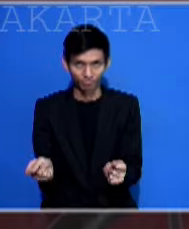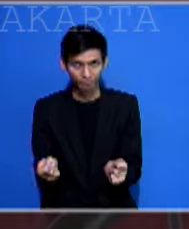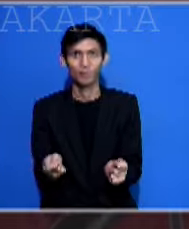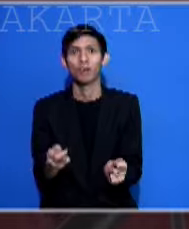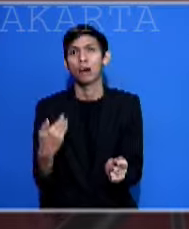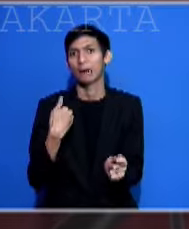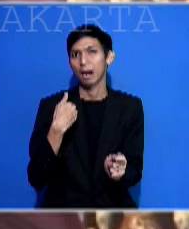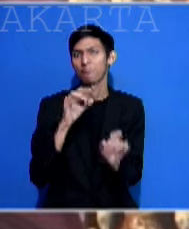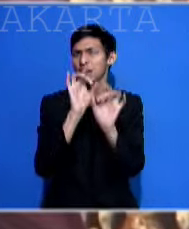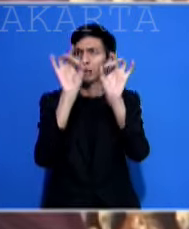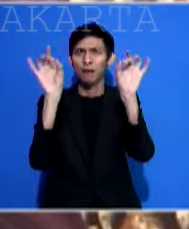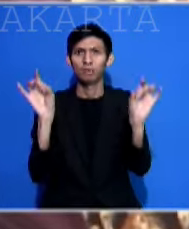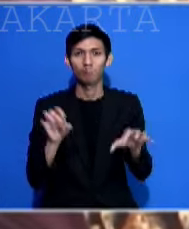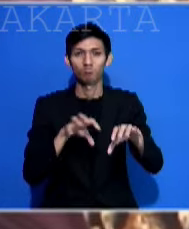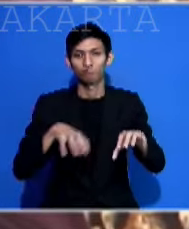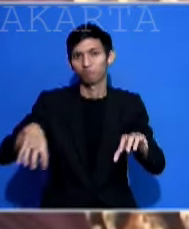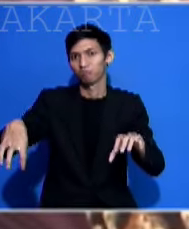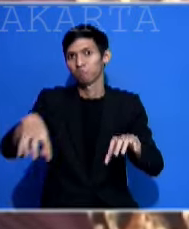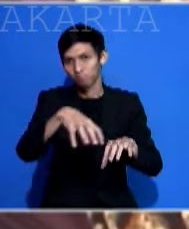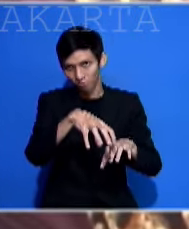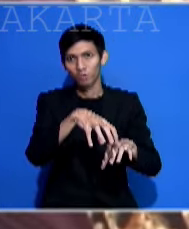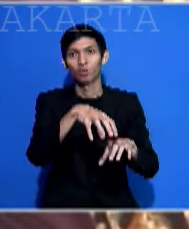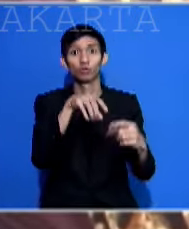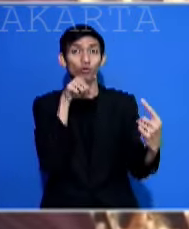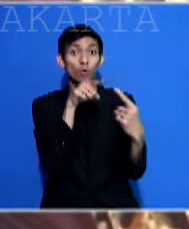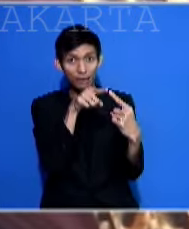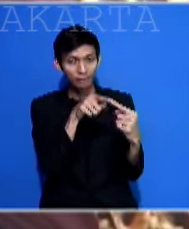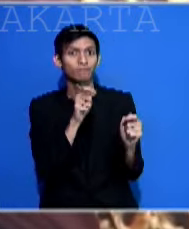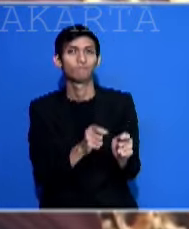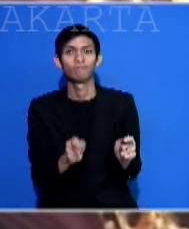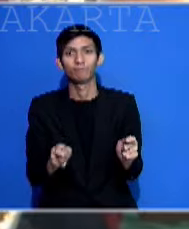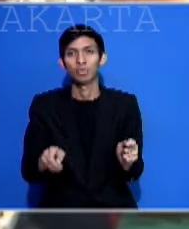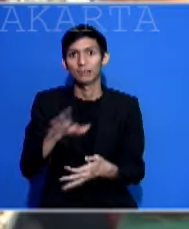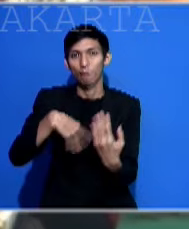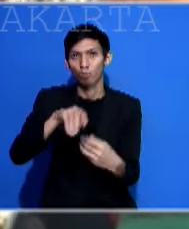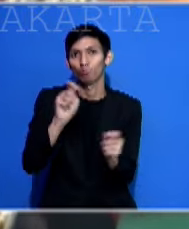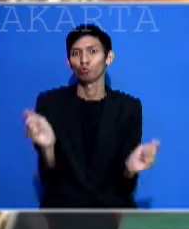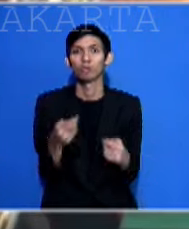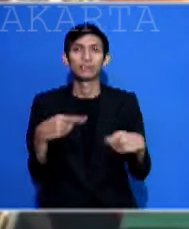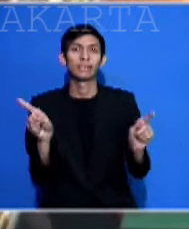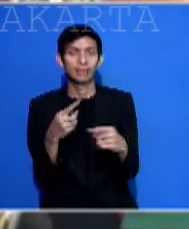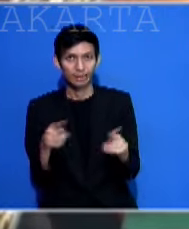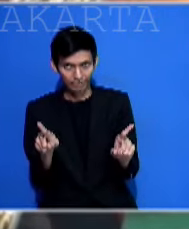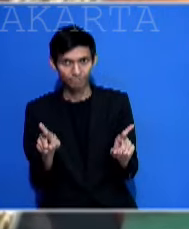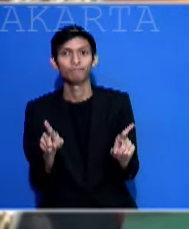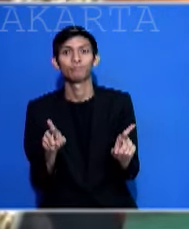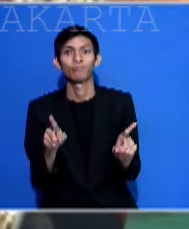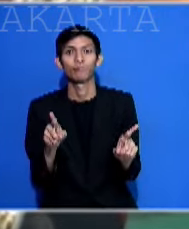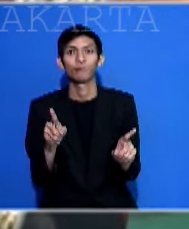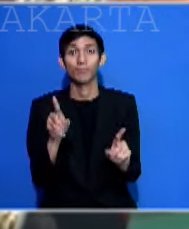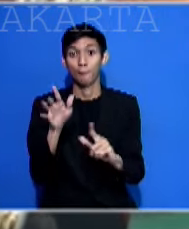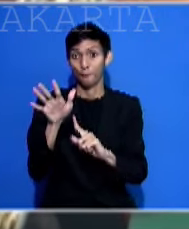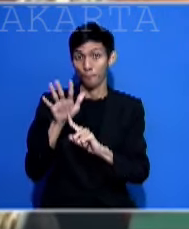wonten sak perangan perkawis luhur kadosta sinau babagan harmonisasi lan gesang sesarengan. Pemerintah Kabupaten Bantul ngupadi wontenipun